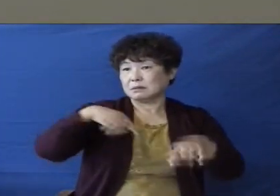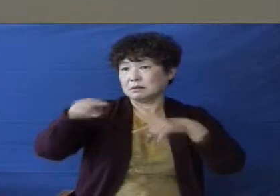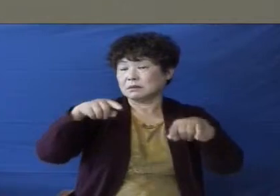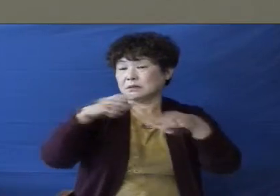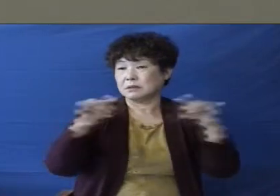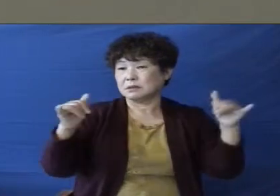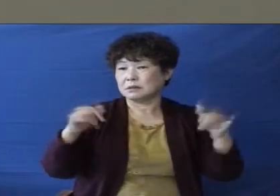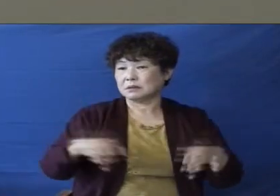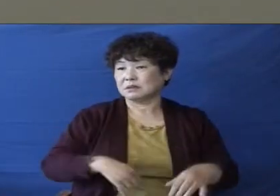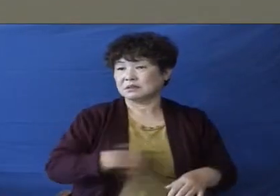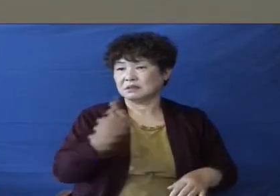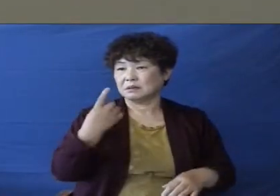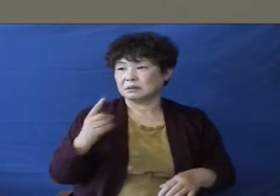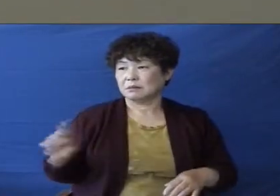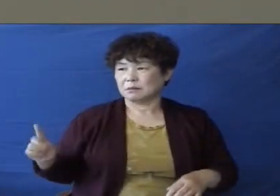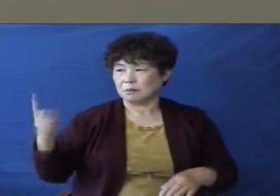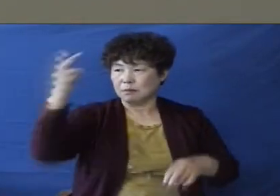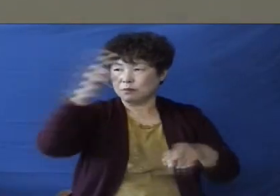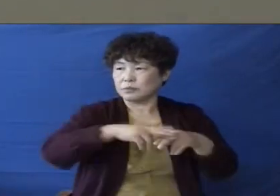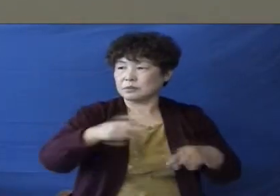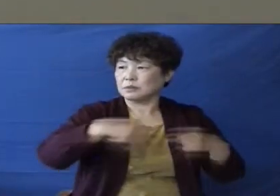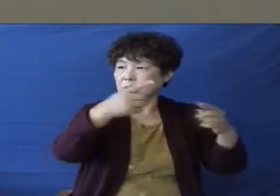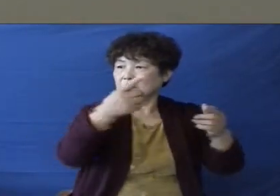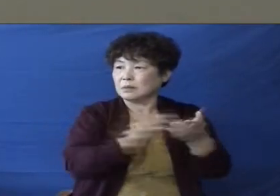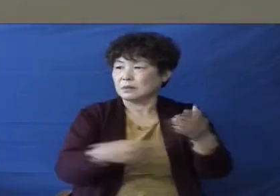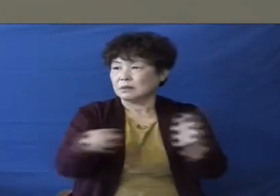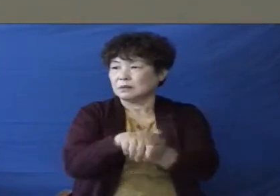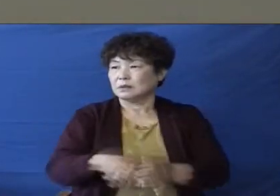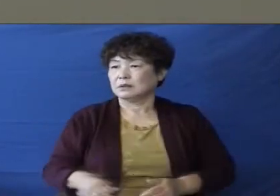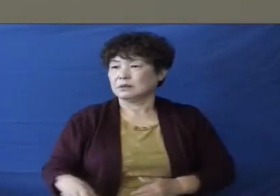근데 그게 결국에 내 마음이다